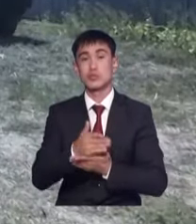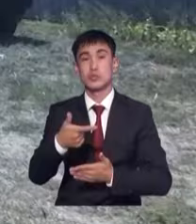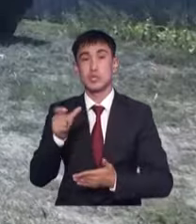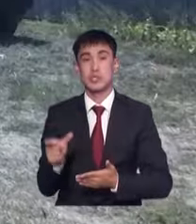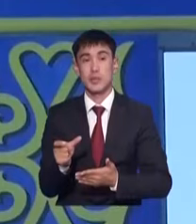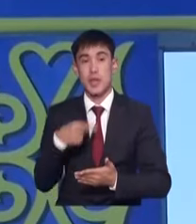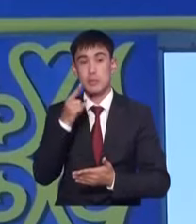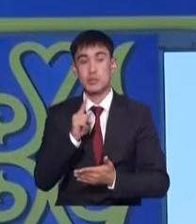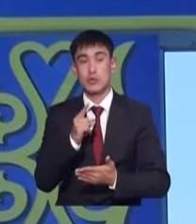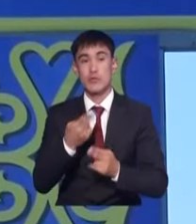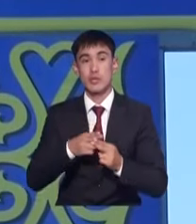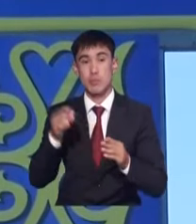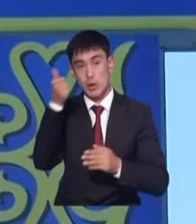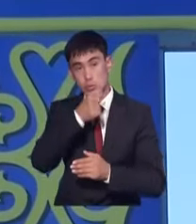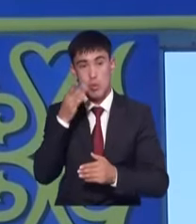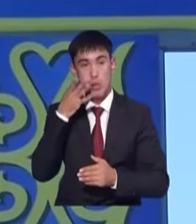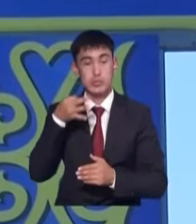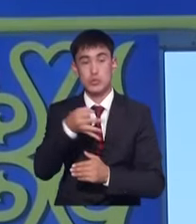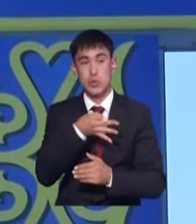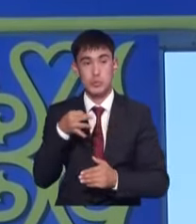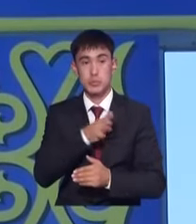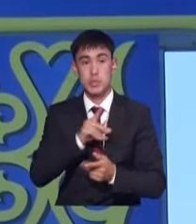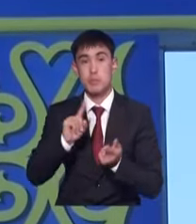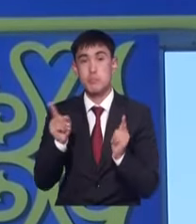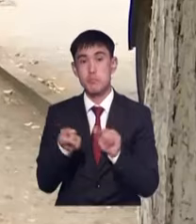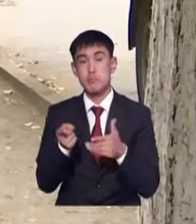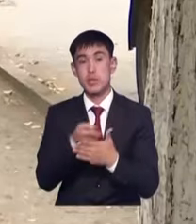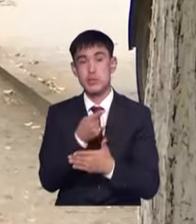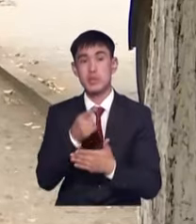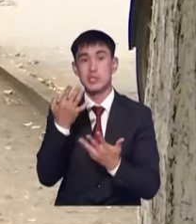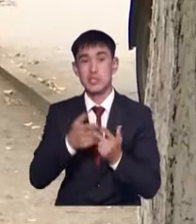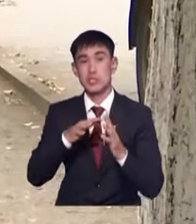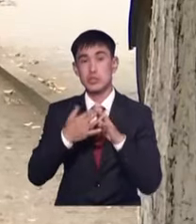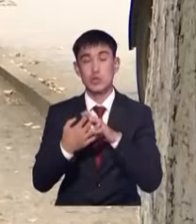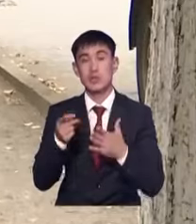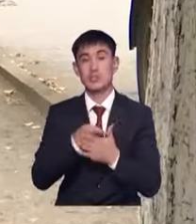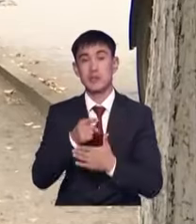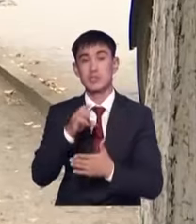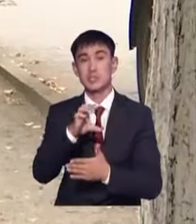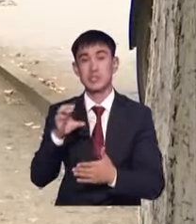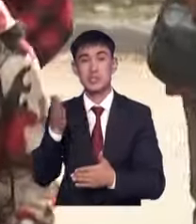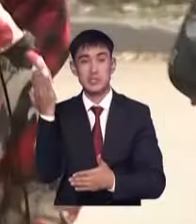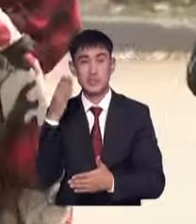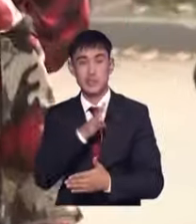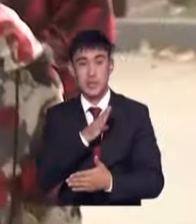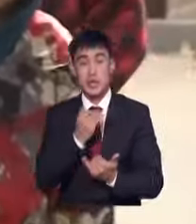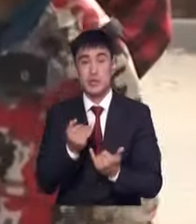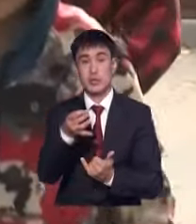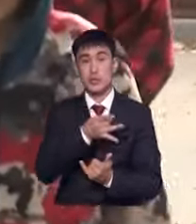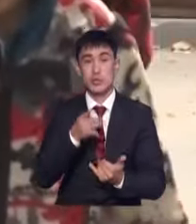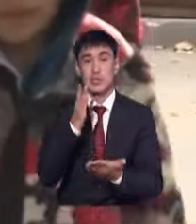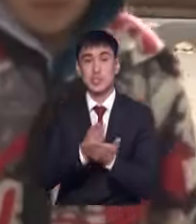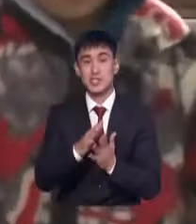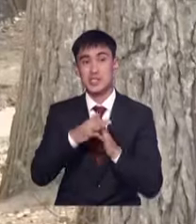граждан. Стоит отметить, что в этом году в Алма-Атинской области были переименованы еще несколько сел с названиями советской эпохи. Так, отныне в регионе